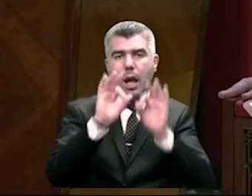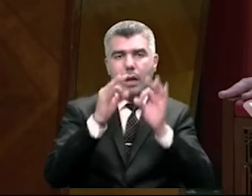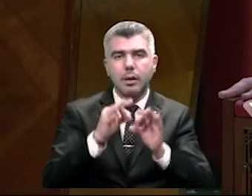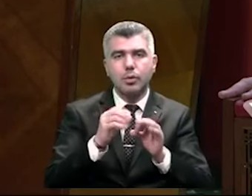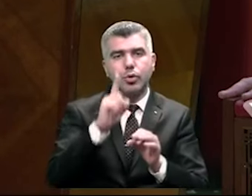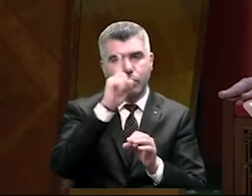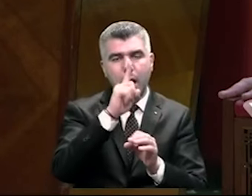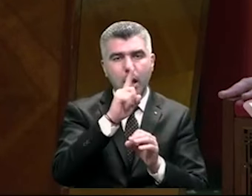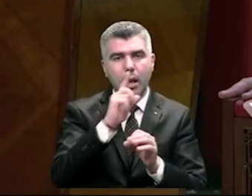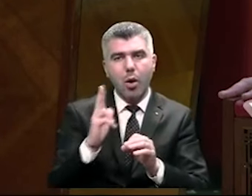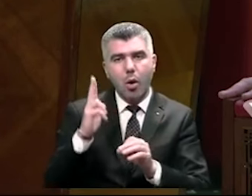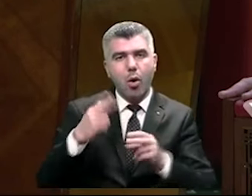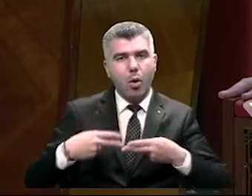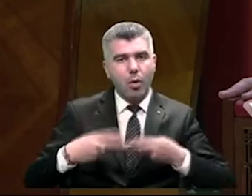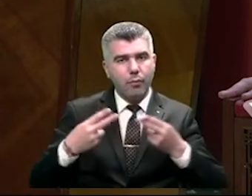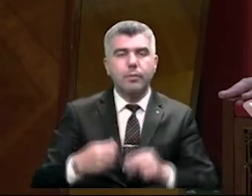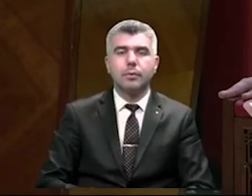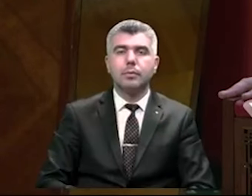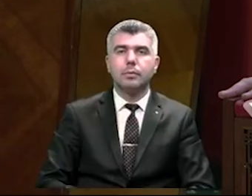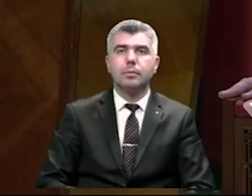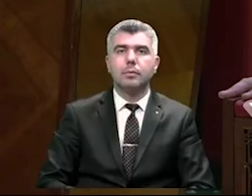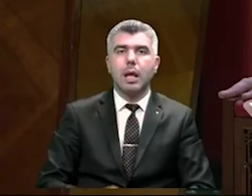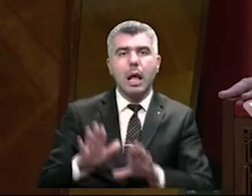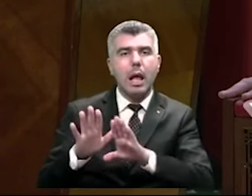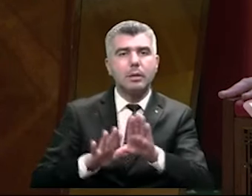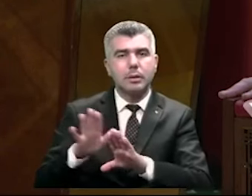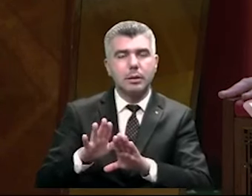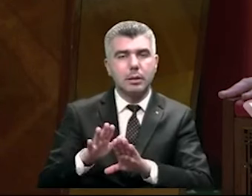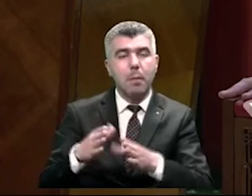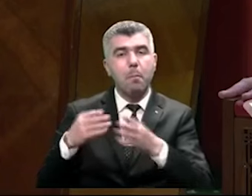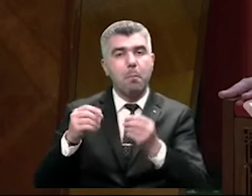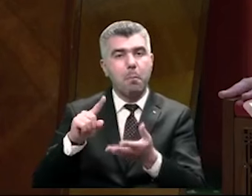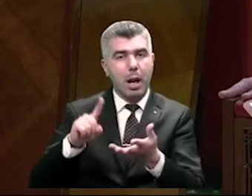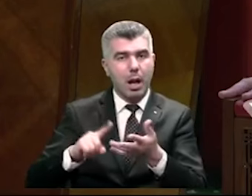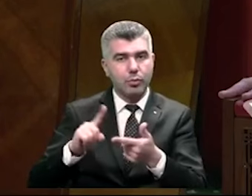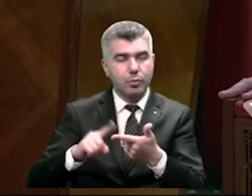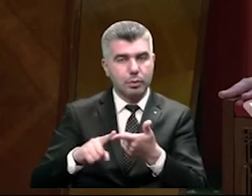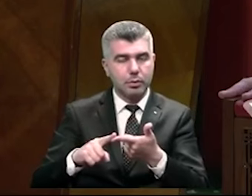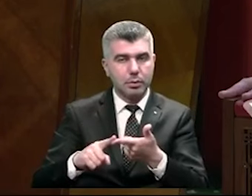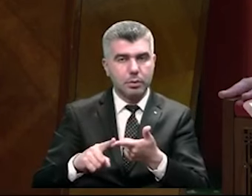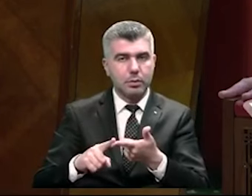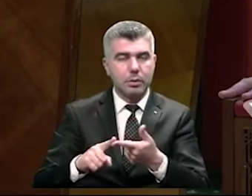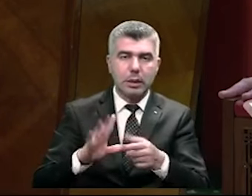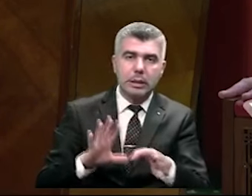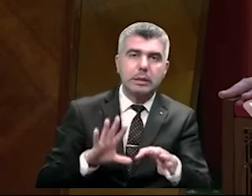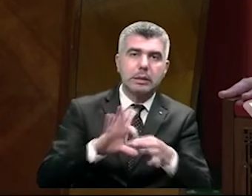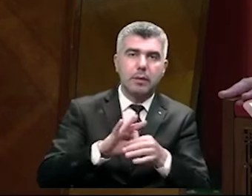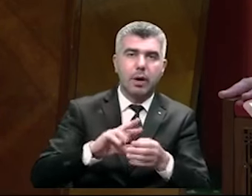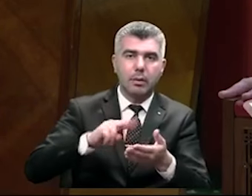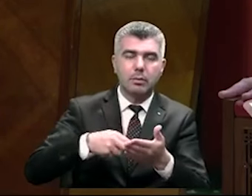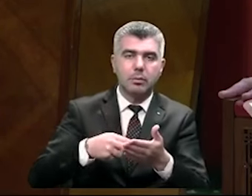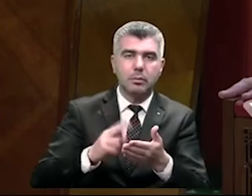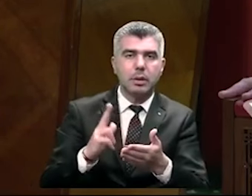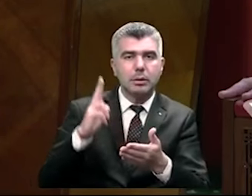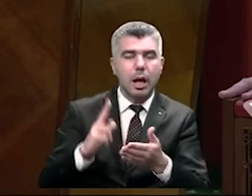العمليات اللي بدينا نقوم بها وتكلمت على اكادير مراكش ح هو كان اتفاق باش نبدا